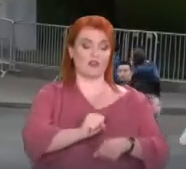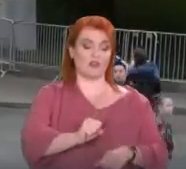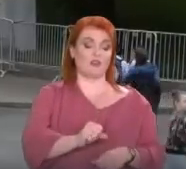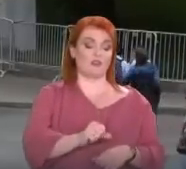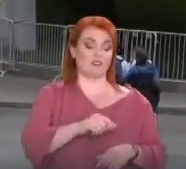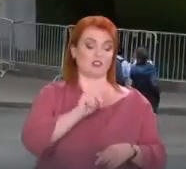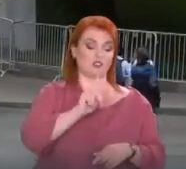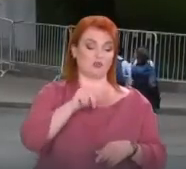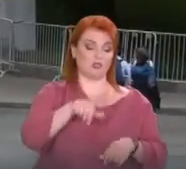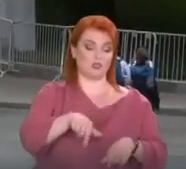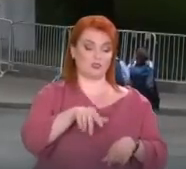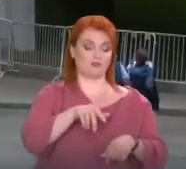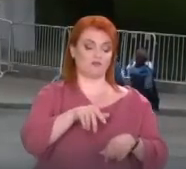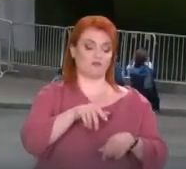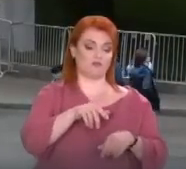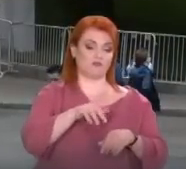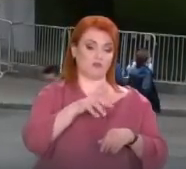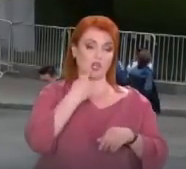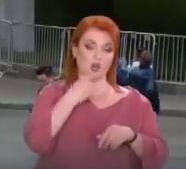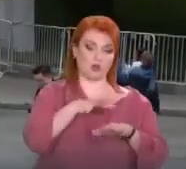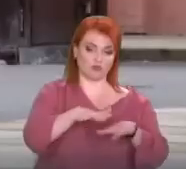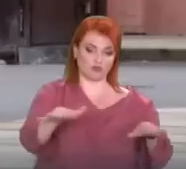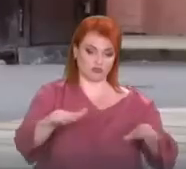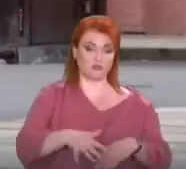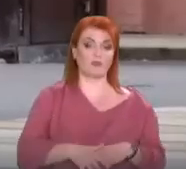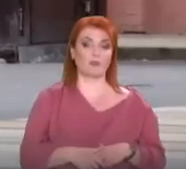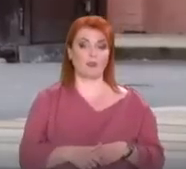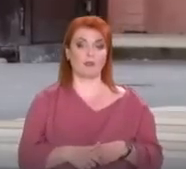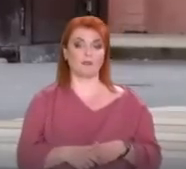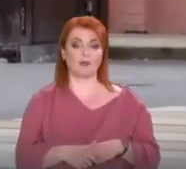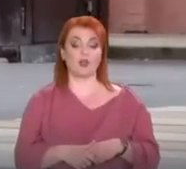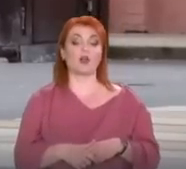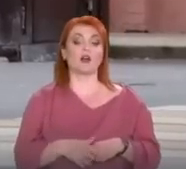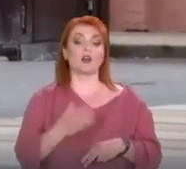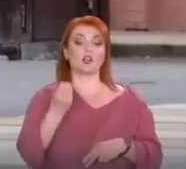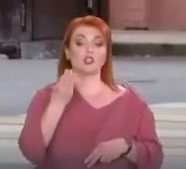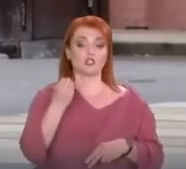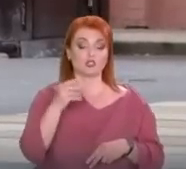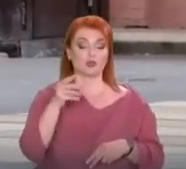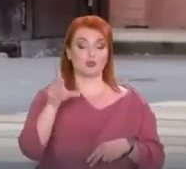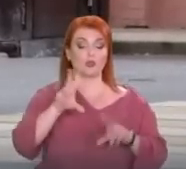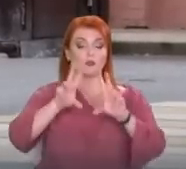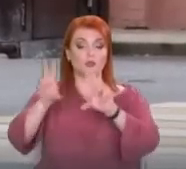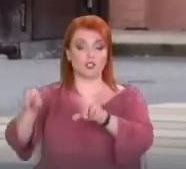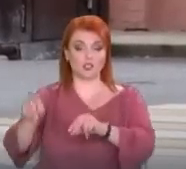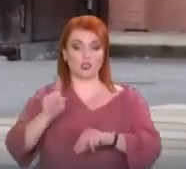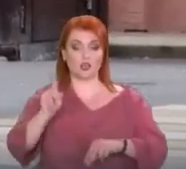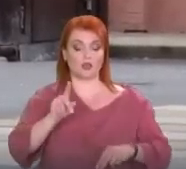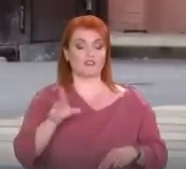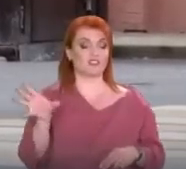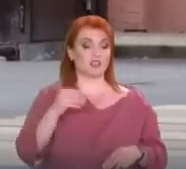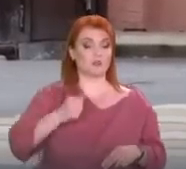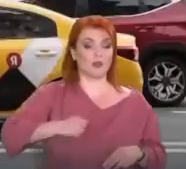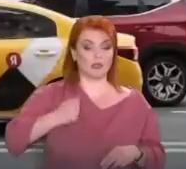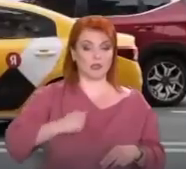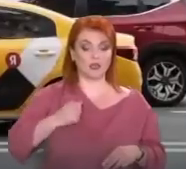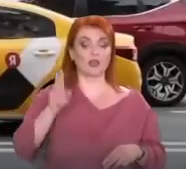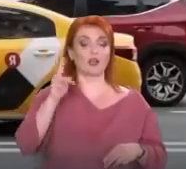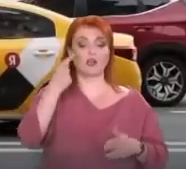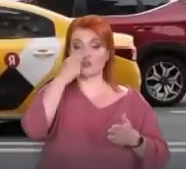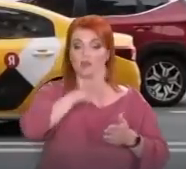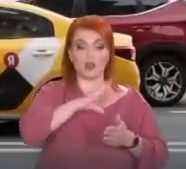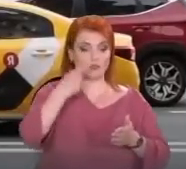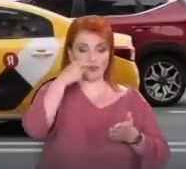a calificat din nou drept trădare răzvrătirea Wagner. Totodată, acesta a promis că mercenarii care nu au fost implicați